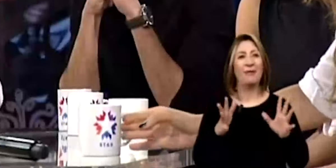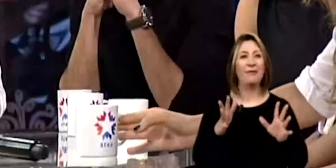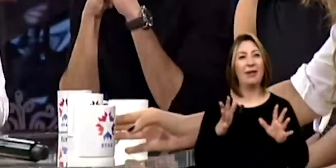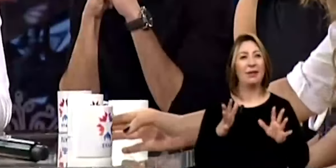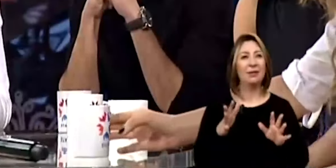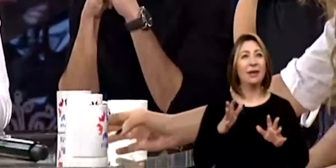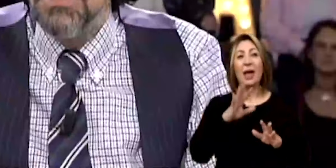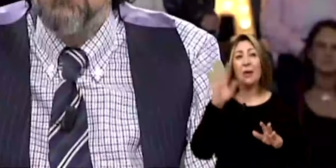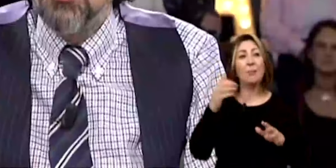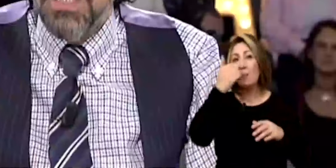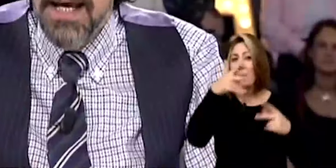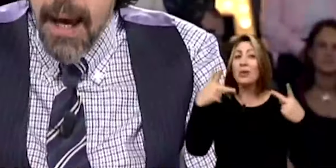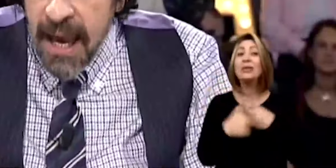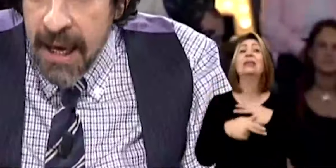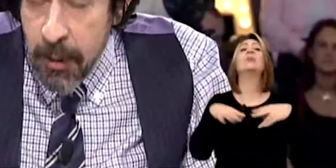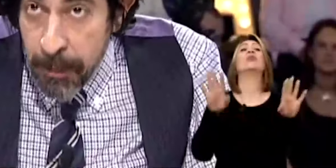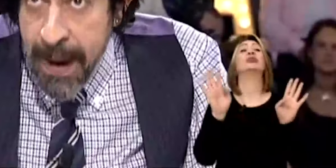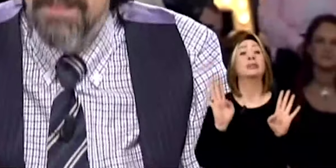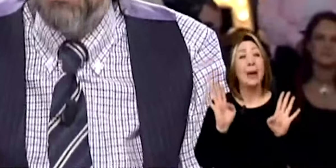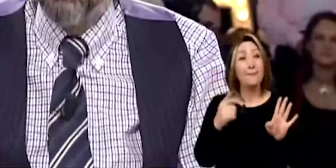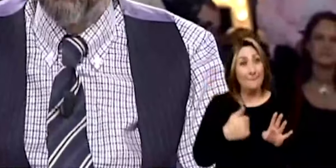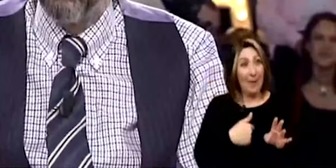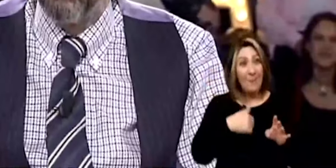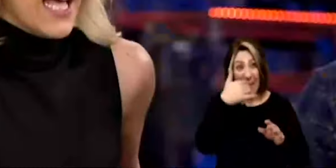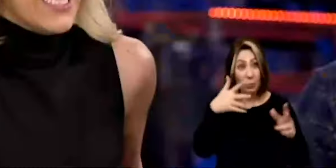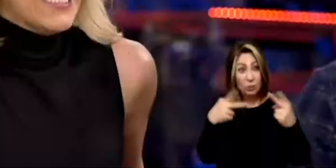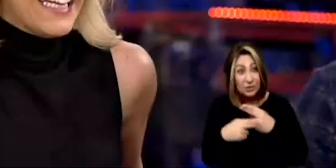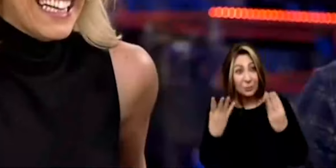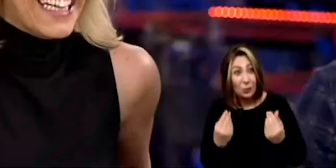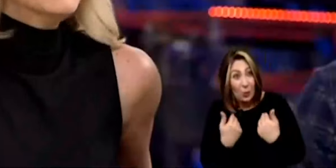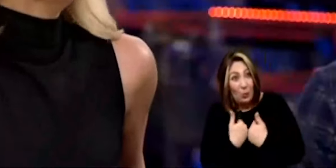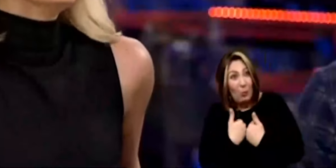güzel. Yani kimse menopoza girmiyorsa ben mi giriyorum?